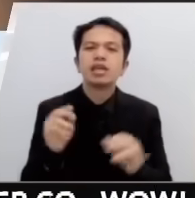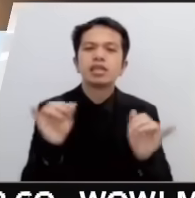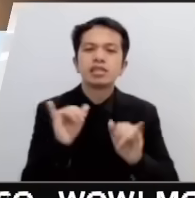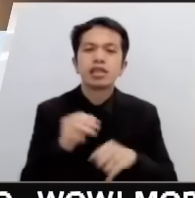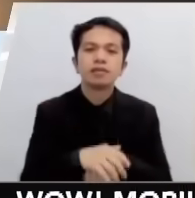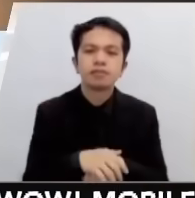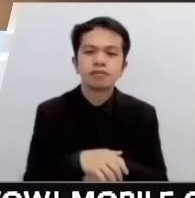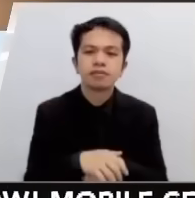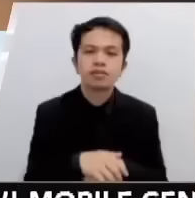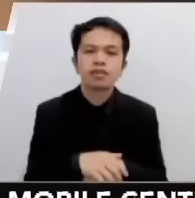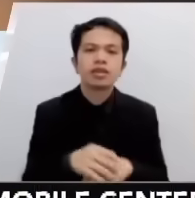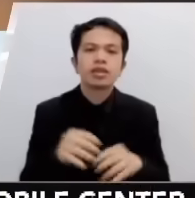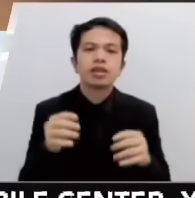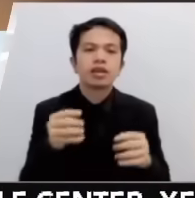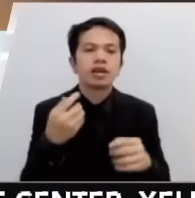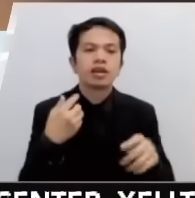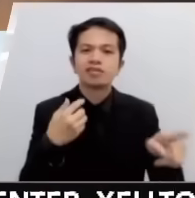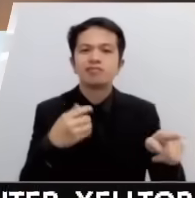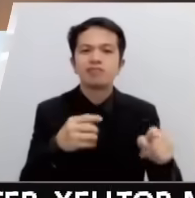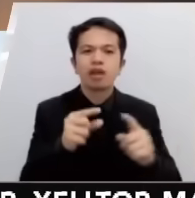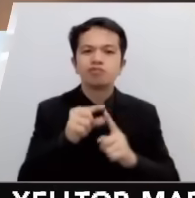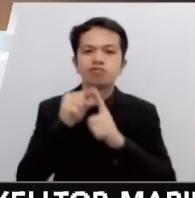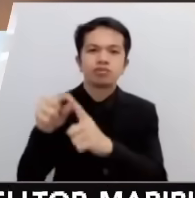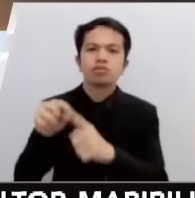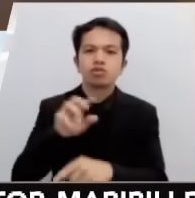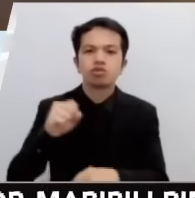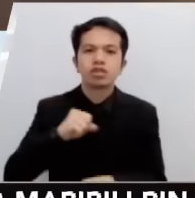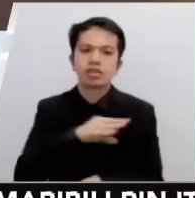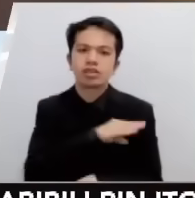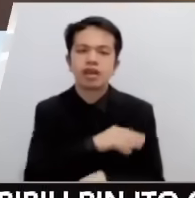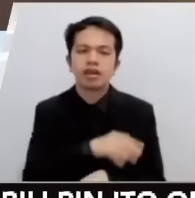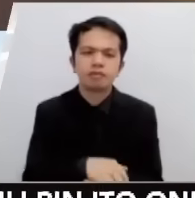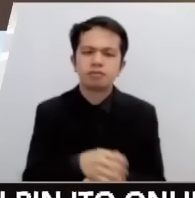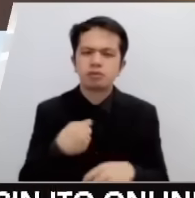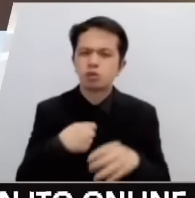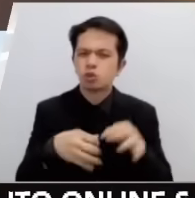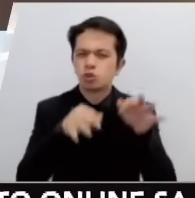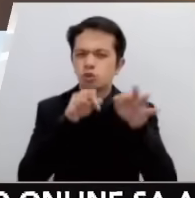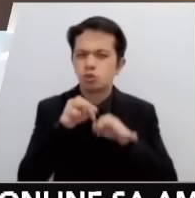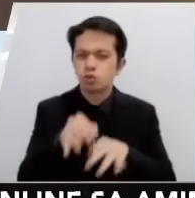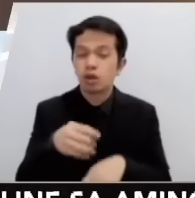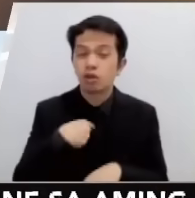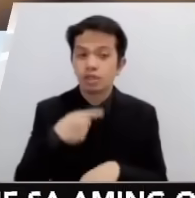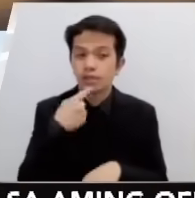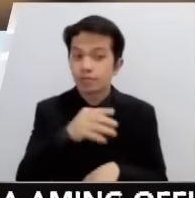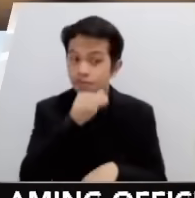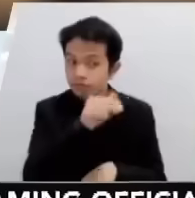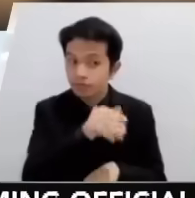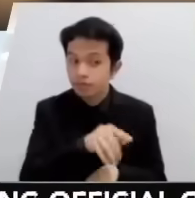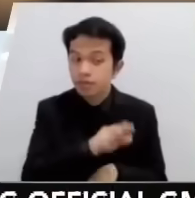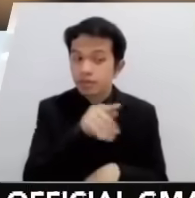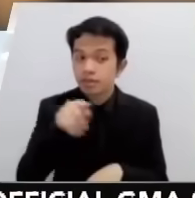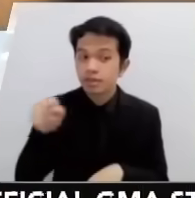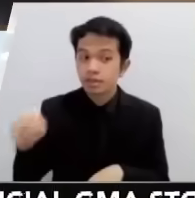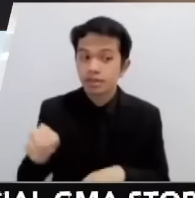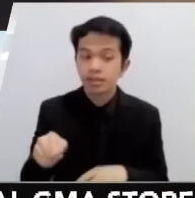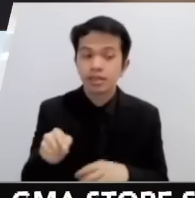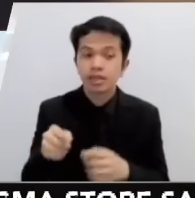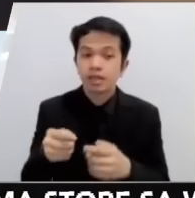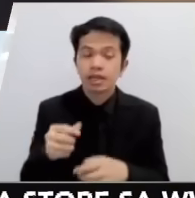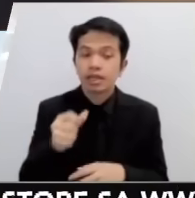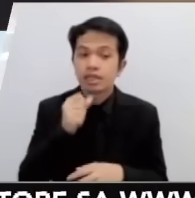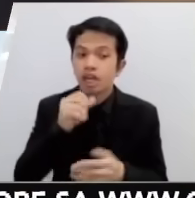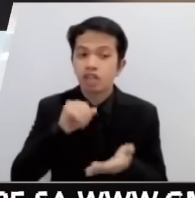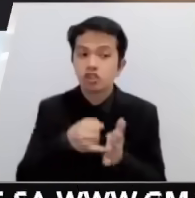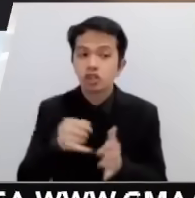mura doon sa aming stock then pinaliwanagan ko siya sabi ko pare ang binos mo rito hindi lamang yung bata iy mean hindi